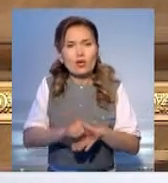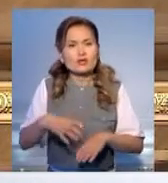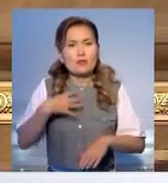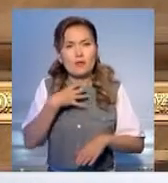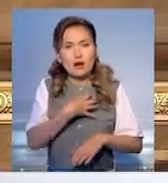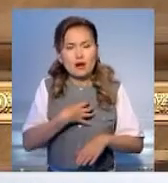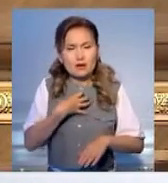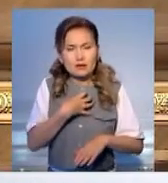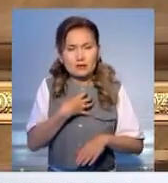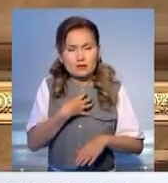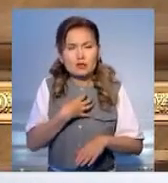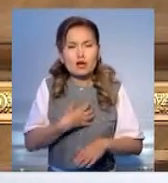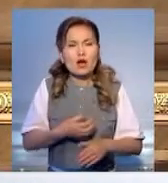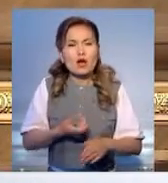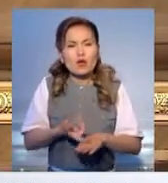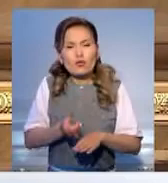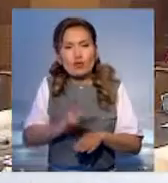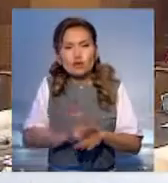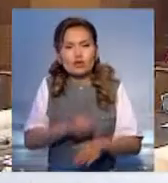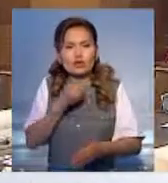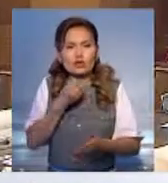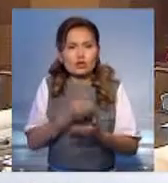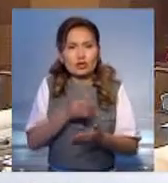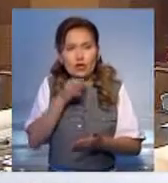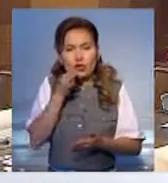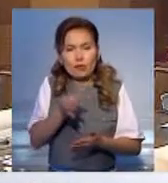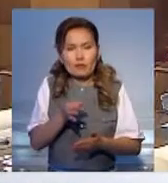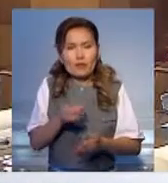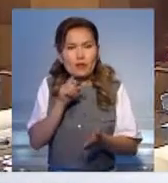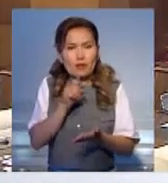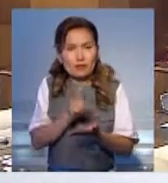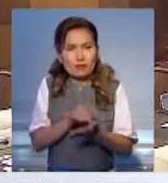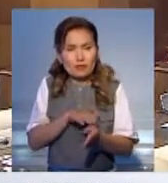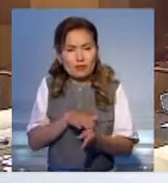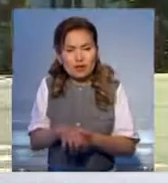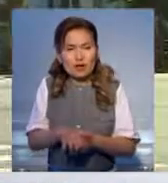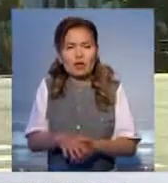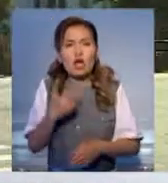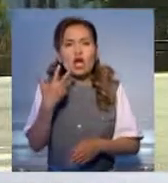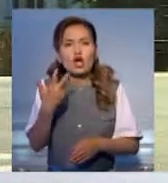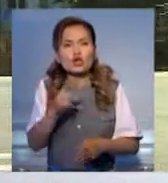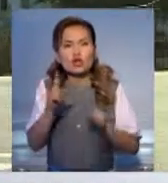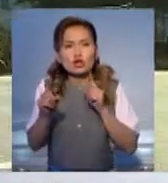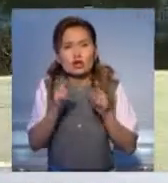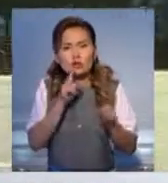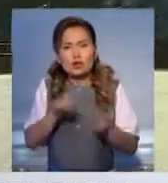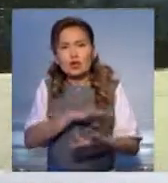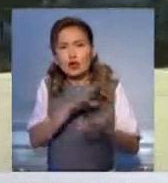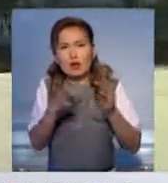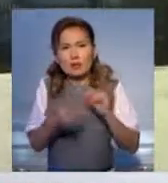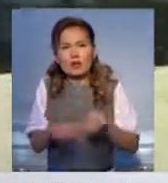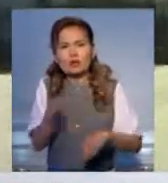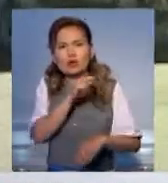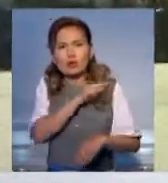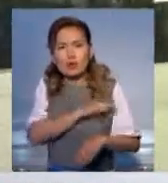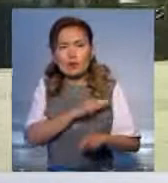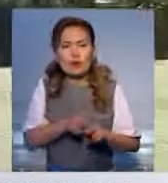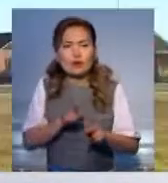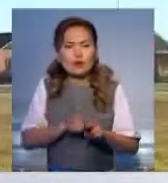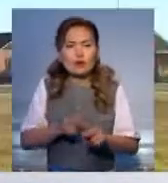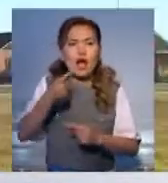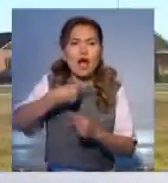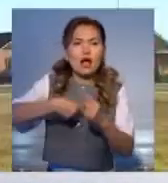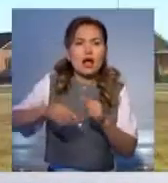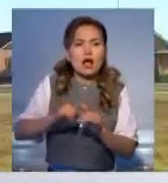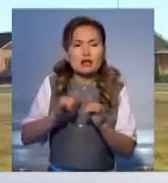негізгі, ең жауапты міндеті болды. 3-ші сессияның жұмысында әлеуметтің әлеуетін арттырып, елде